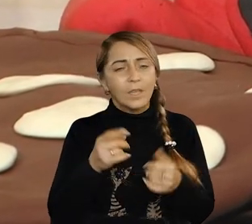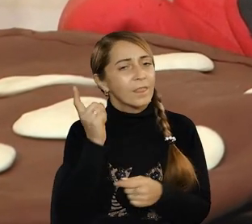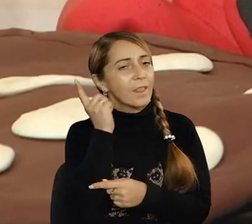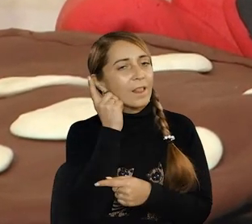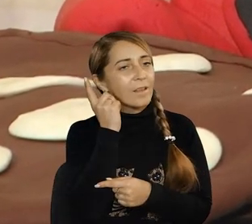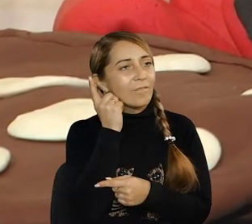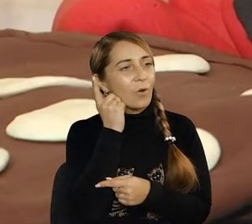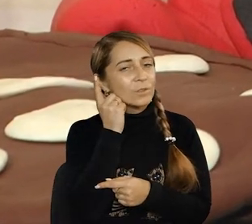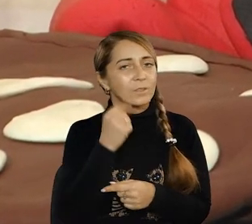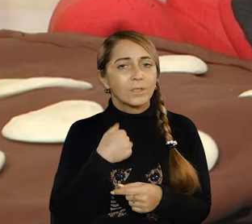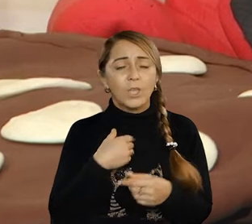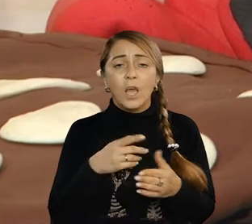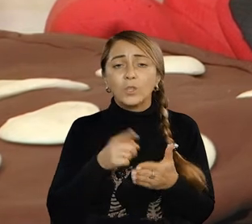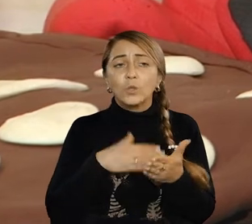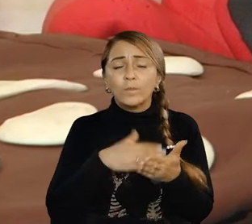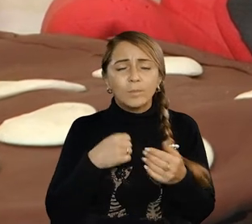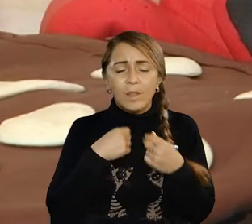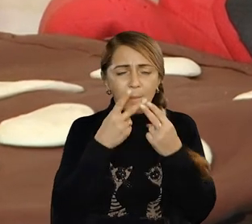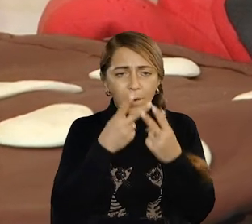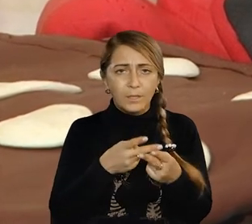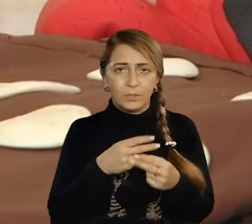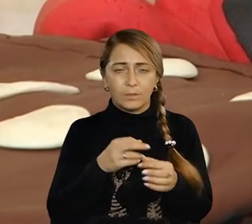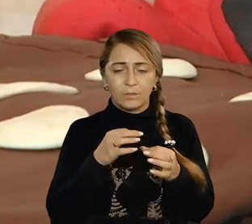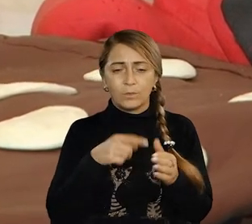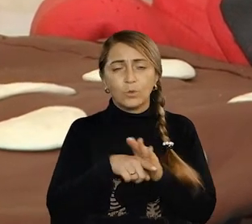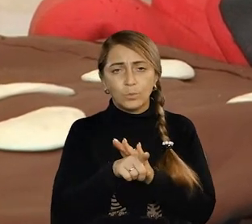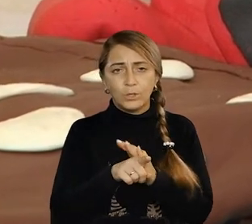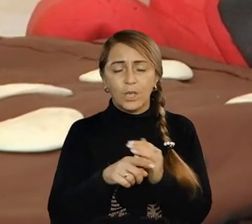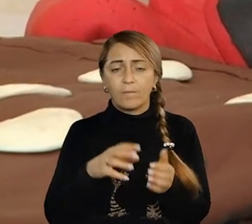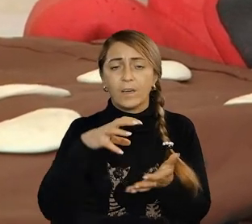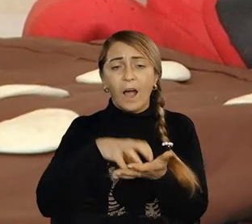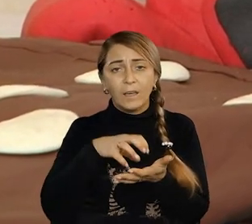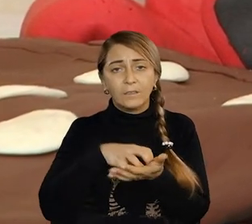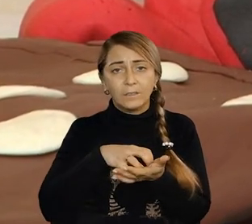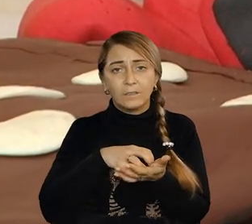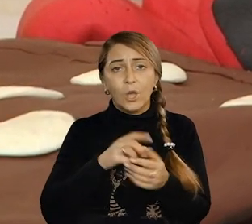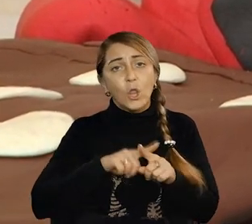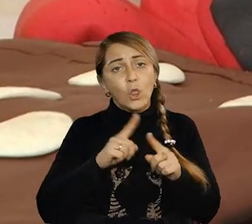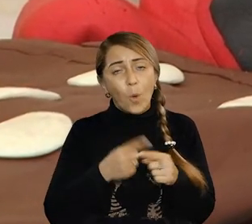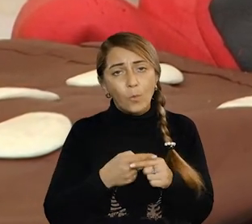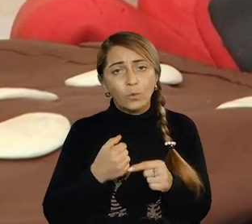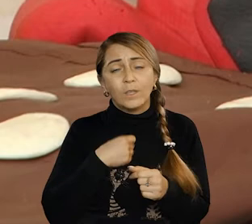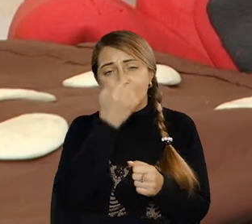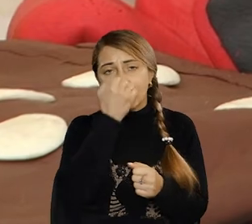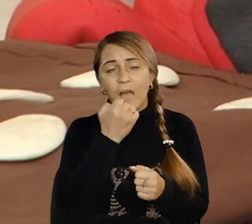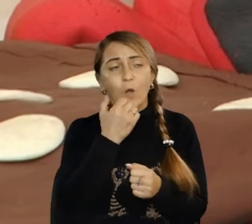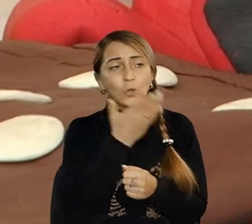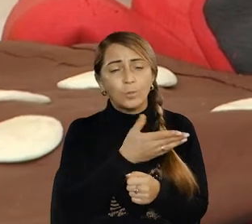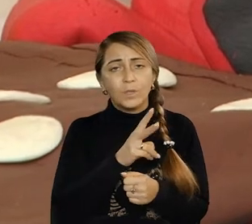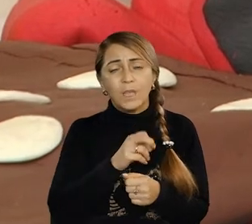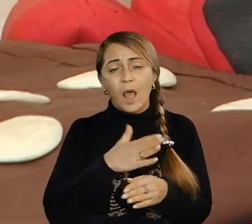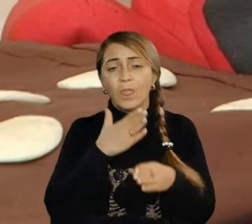телефона. «Я зовсім не бачу», – розпочав розмову Кекс. «Тому дякую тобі